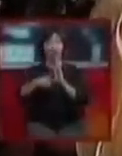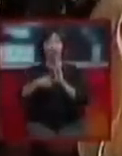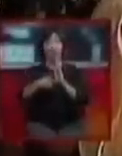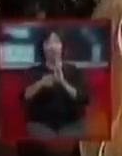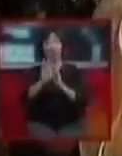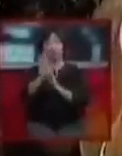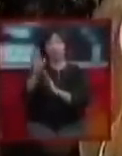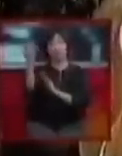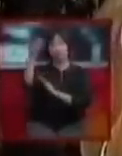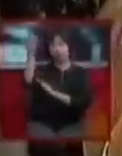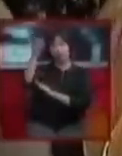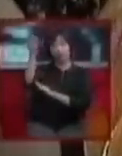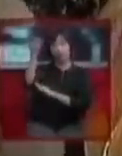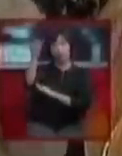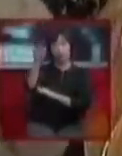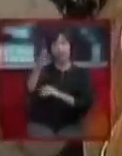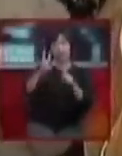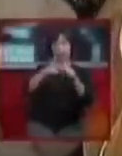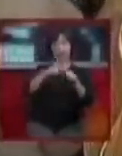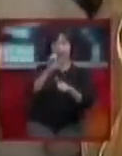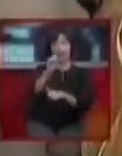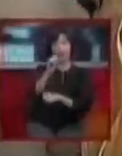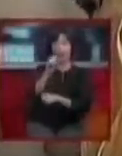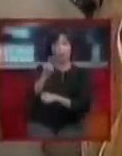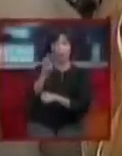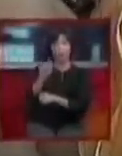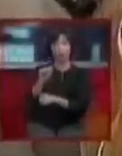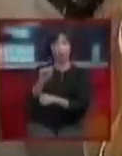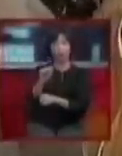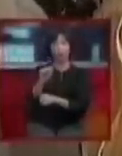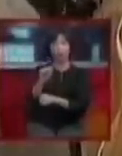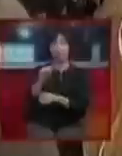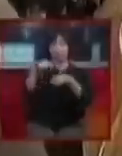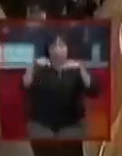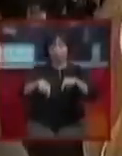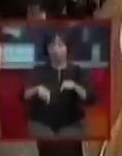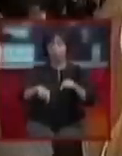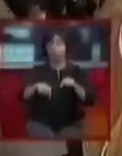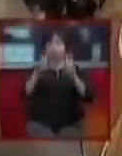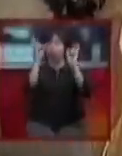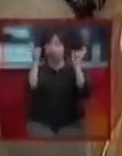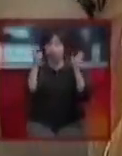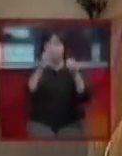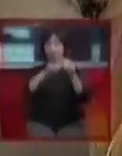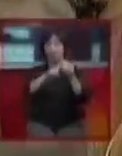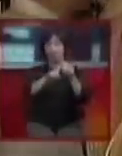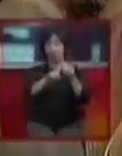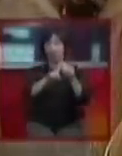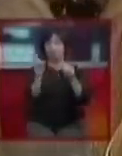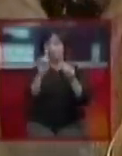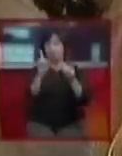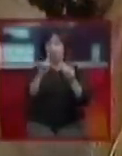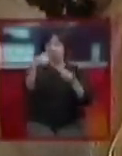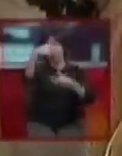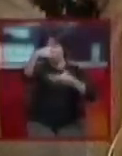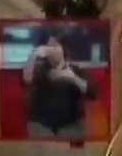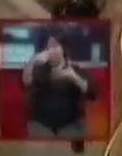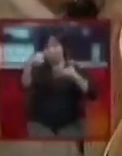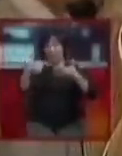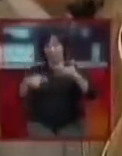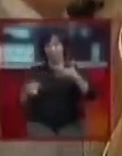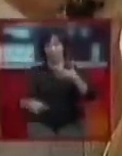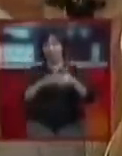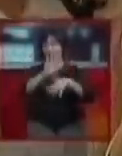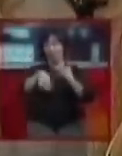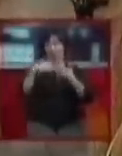kalahating oras ang ikatlong State of the Nation address ni Pangulong Noynoy Aquino. Dito umikot ang talumpati ni Pangulong Aquino sa lahat halos